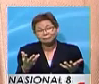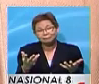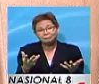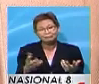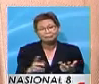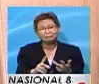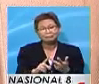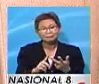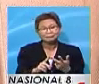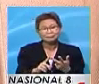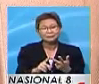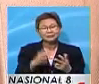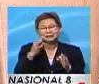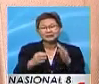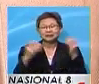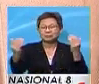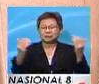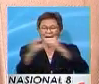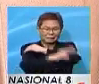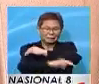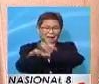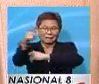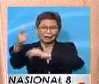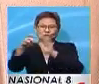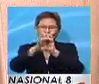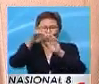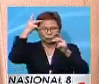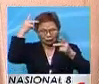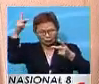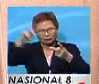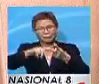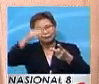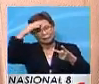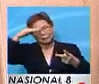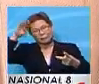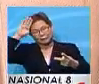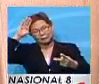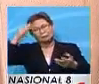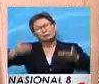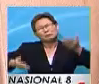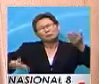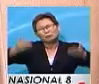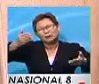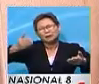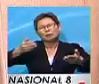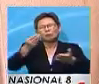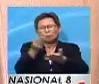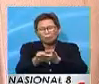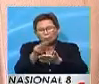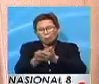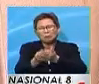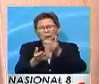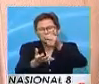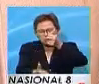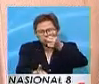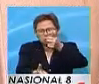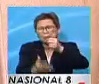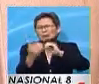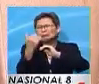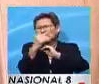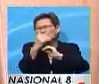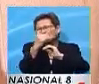kewangan jika dibanding dengan negeri lain contohnya Negeri Kelantan ataun Negeri Perlis yang mungkin sumber kewangan itu lebih